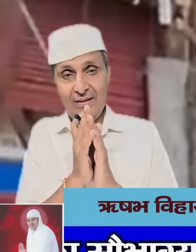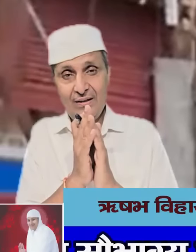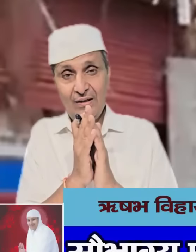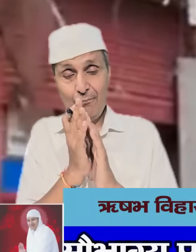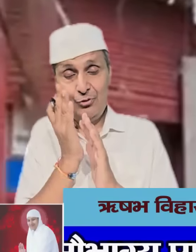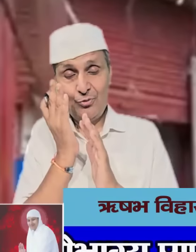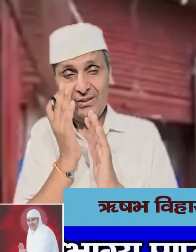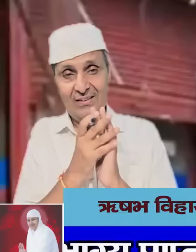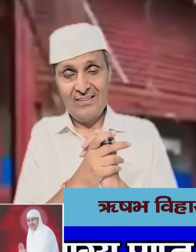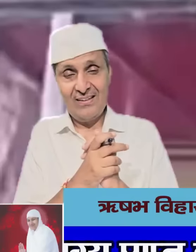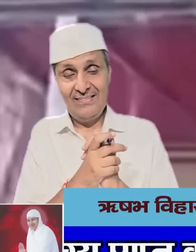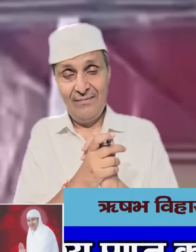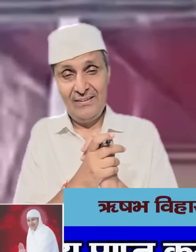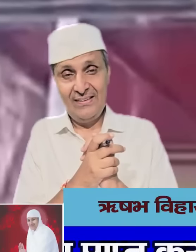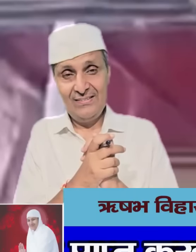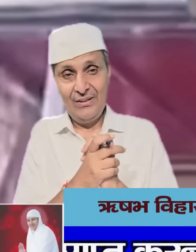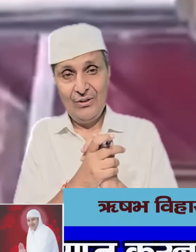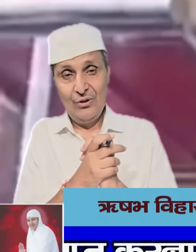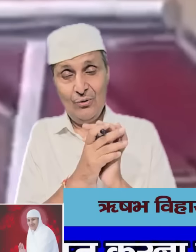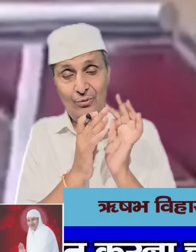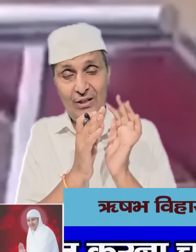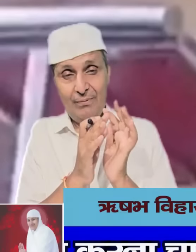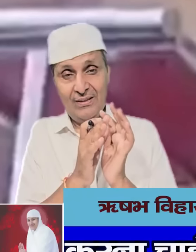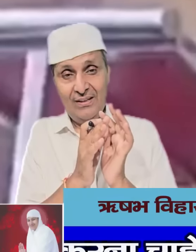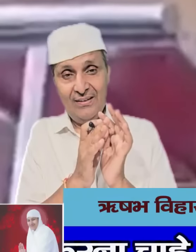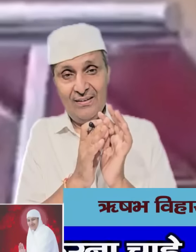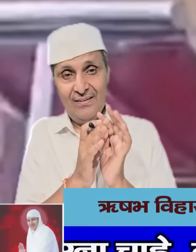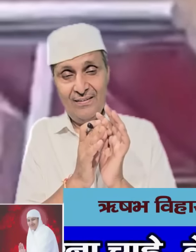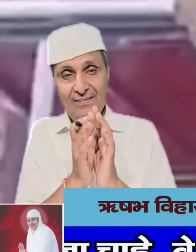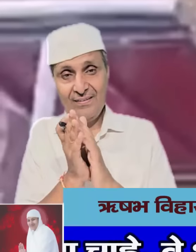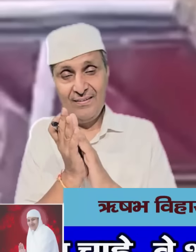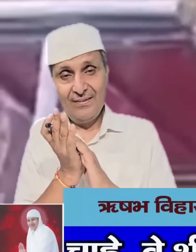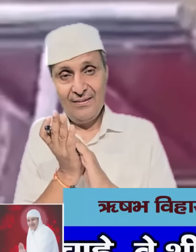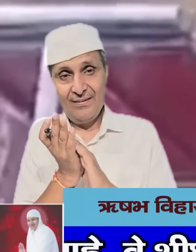उसमें बुजुर्ग 70 साल के देवेंद्र जैन जी, उनकी पत्नी